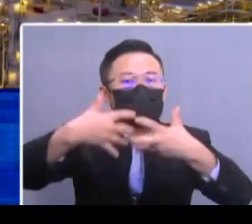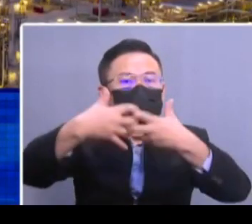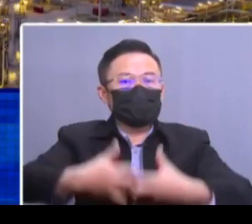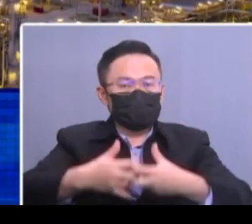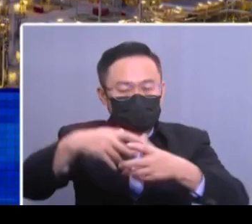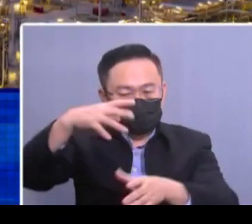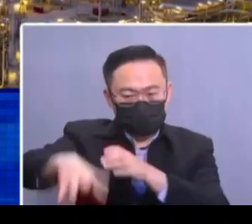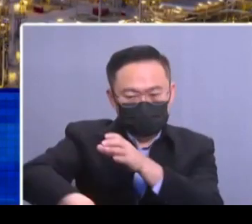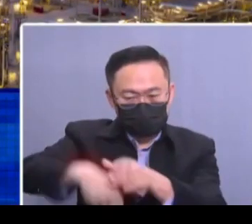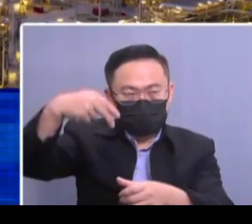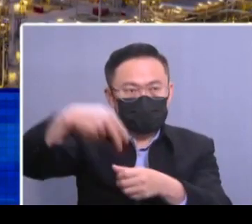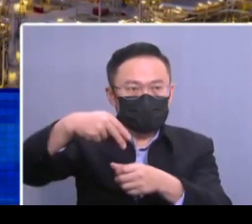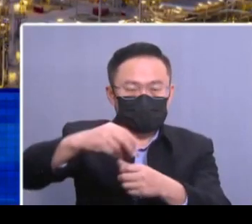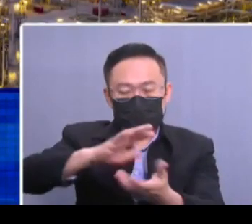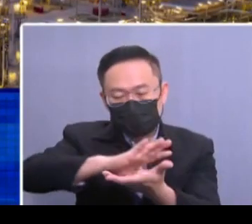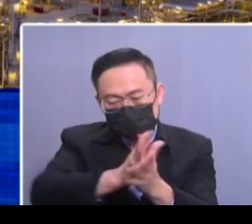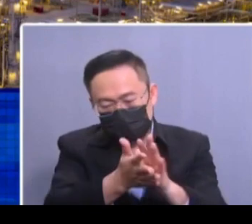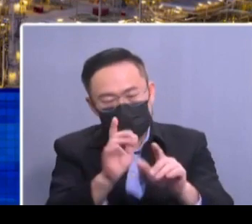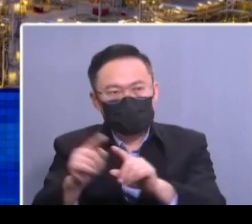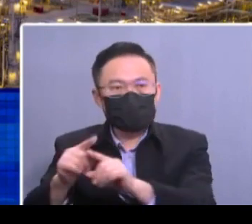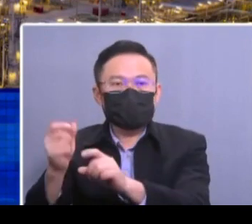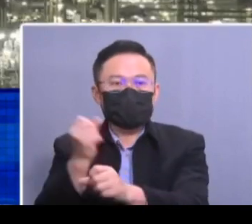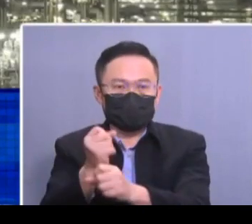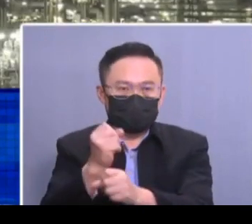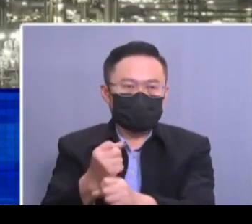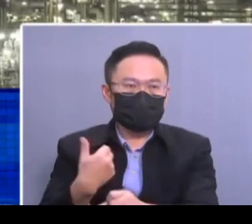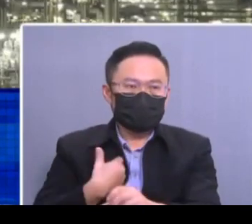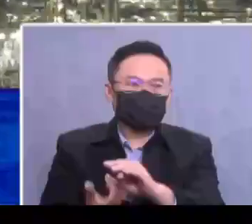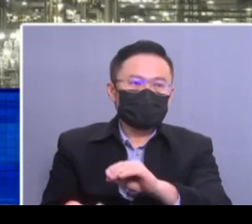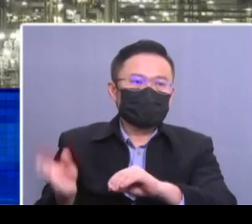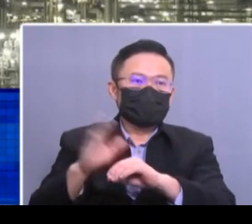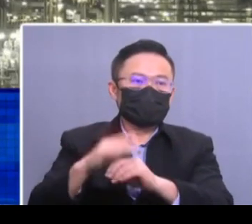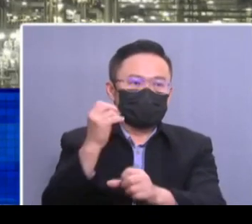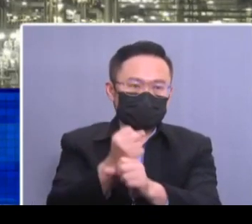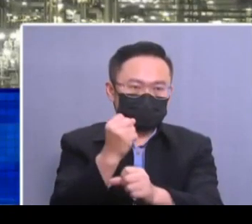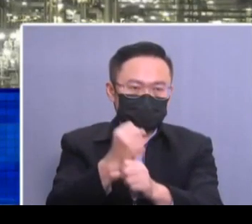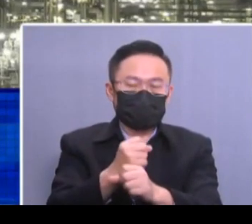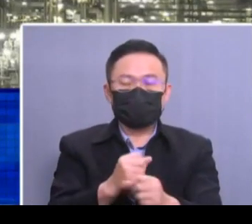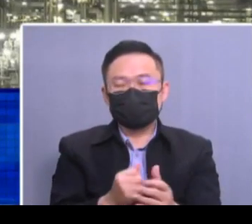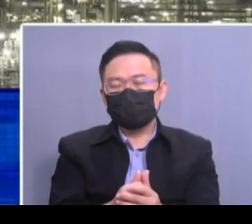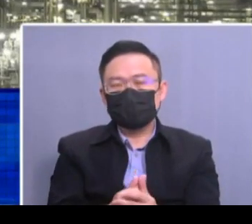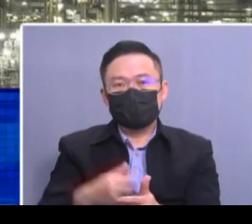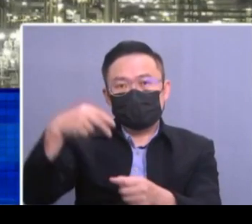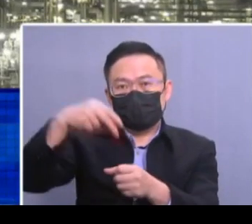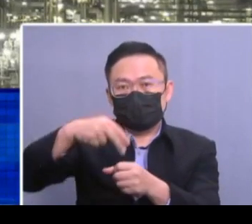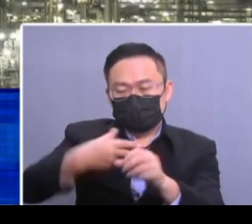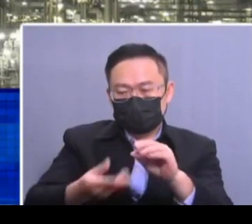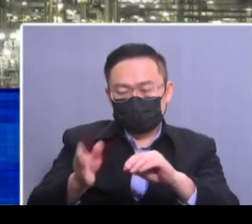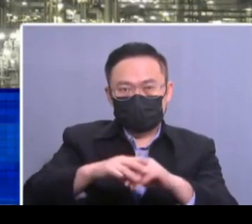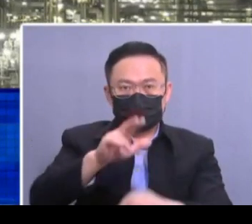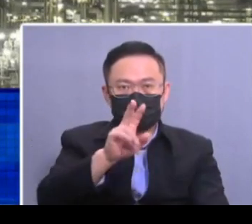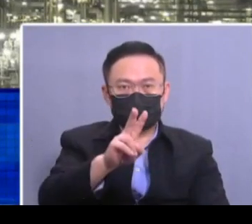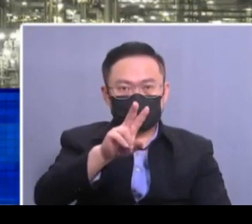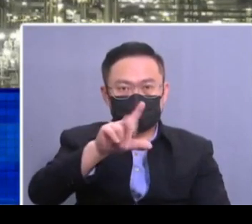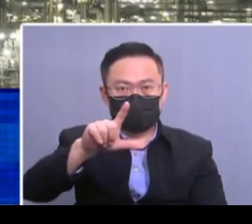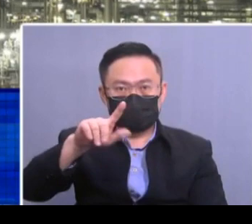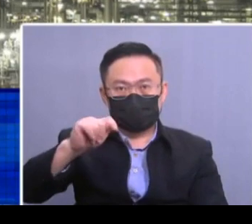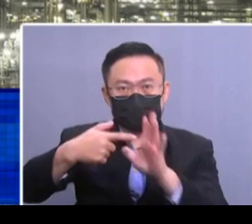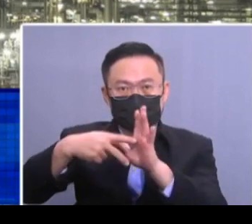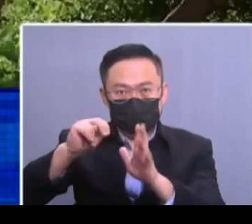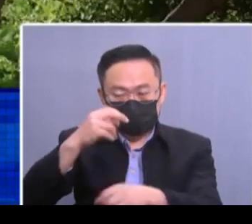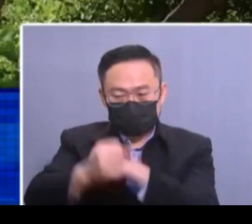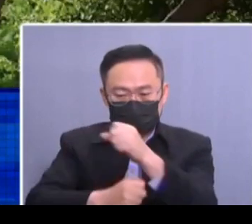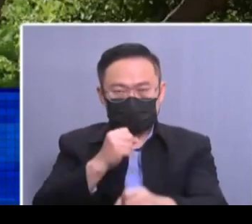ซึ่งจะก่อสร้างโรงงานใหม่หรือว่าแค่ 2เพิ่มกำลังผลิตอีกเท่าตัวหรือว่า 2ล้านตันต่อปีในปี 2568